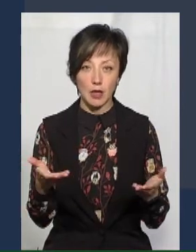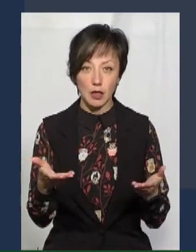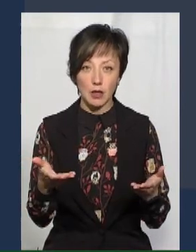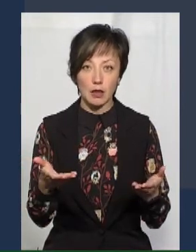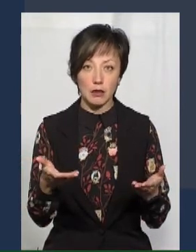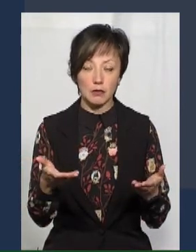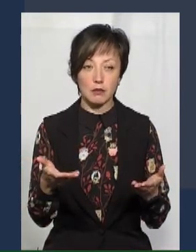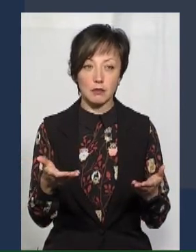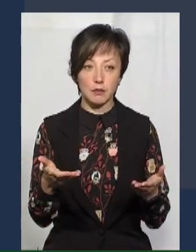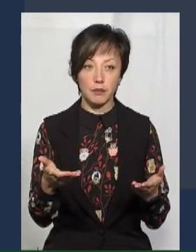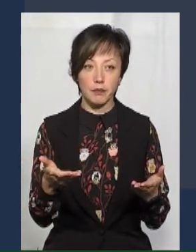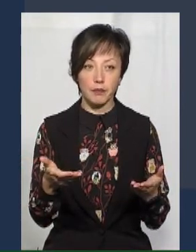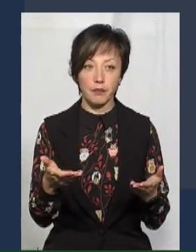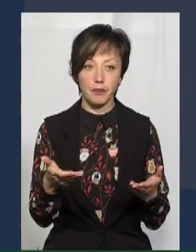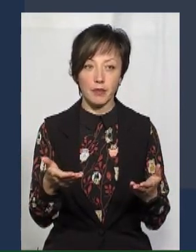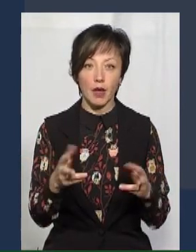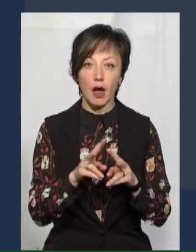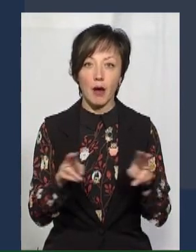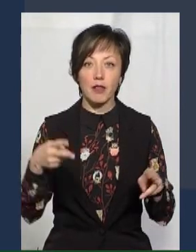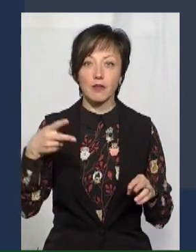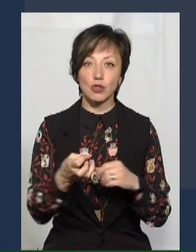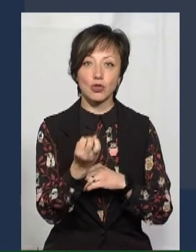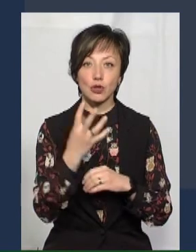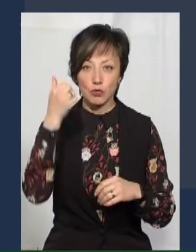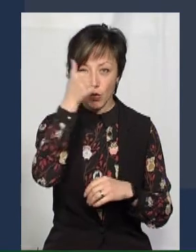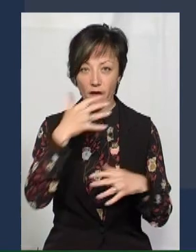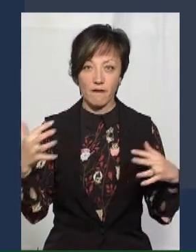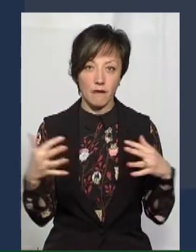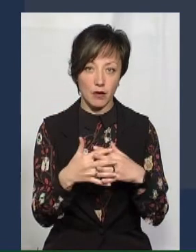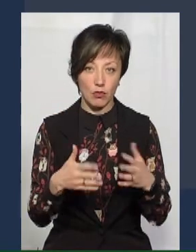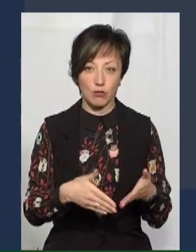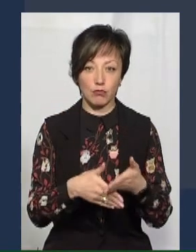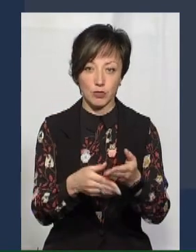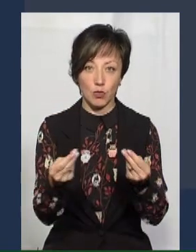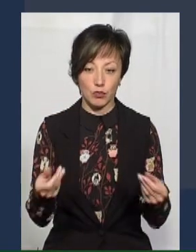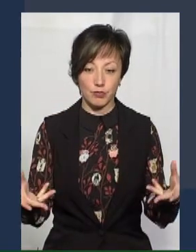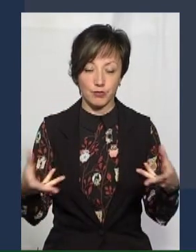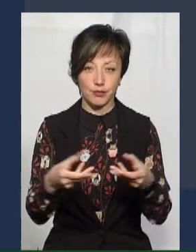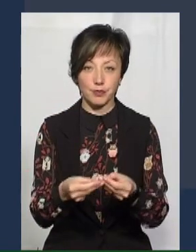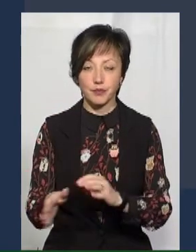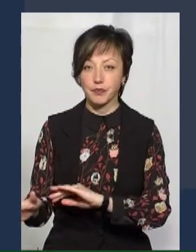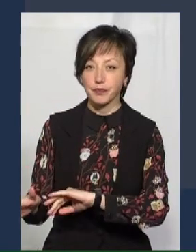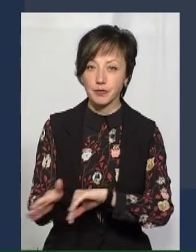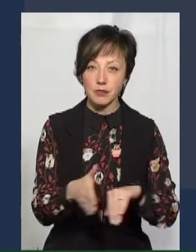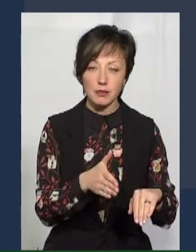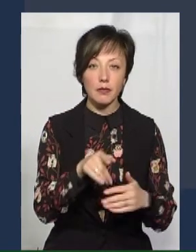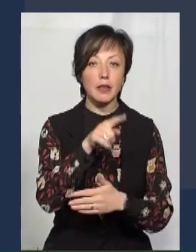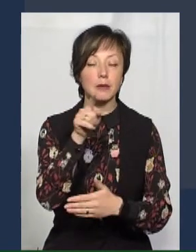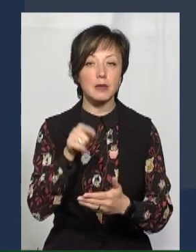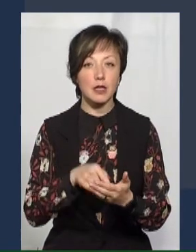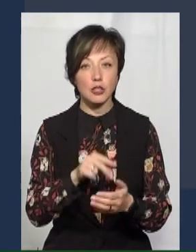зустріли COVID-19, як в 2014 році війну на Сході. І ще одне запитання. Чи